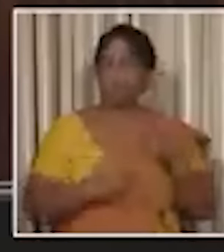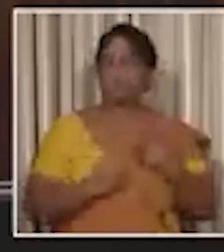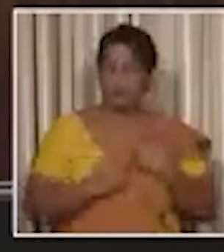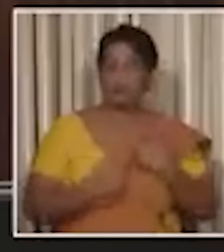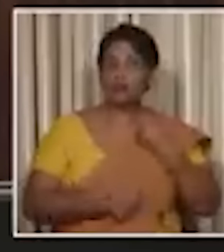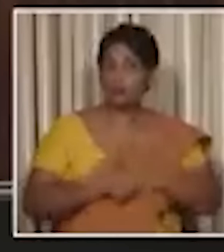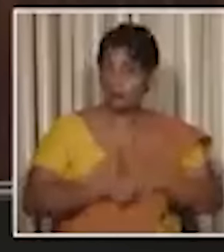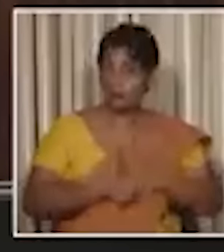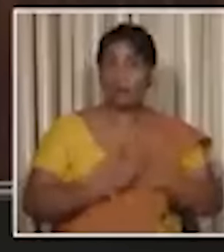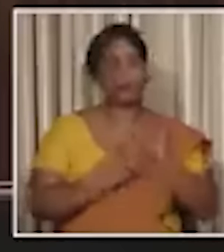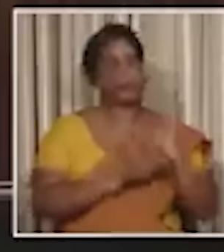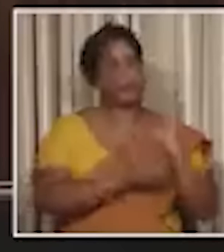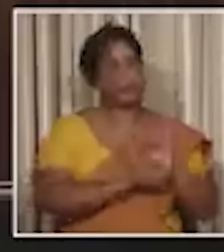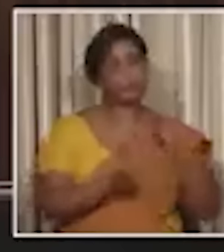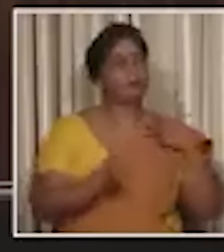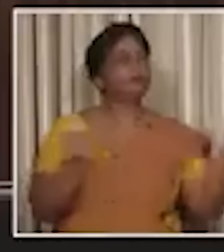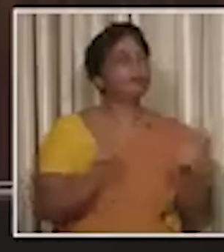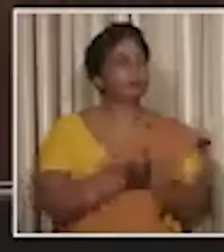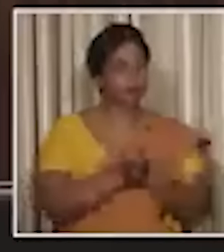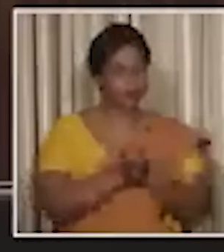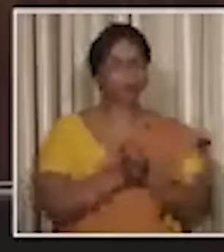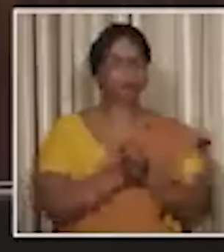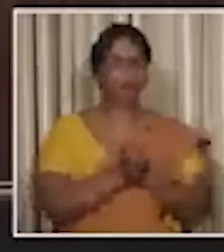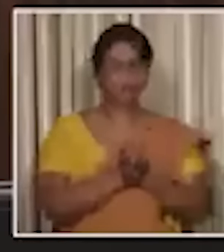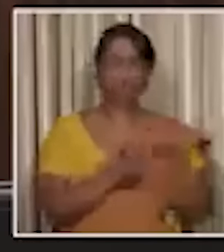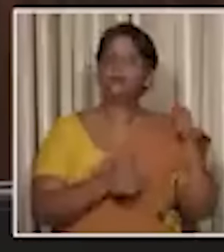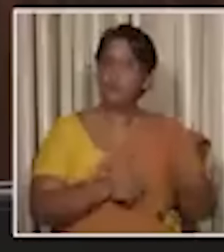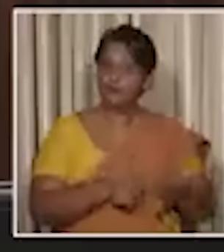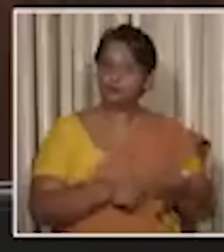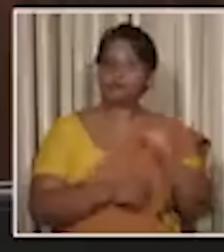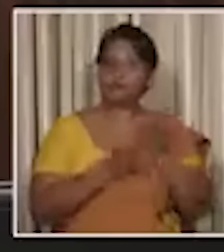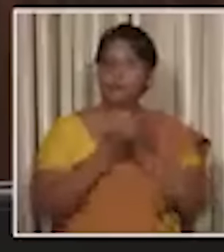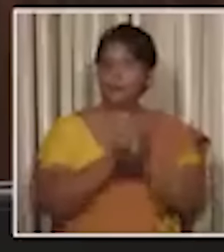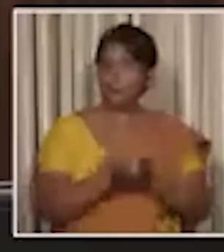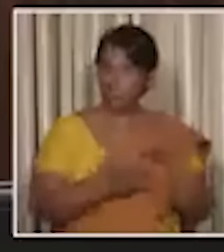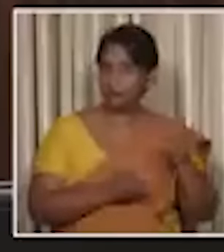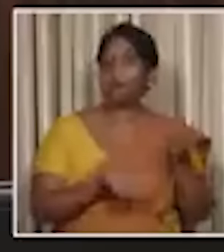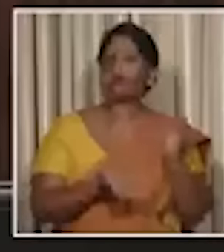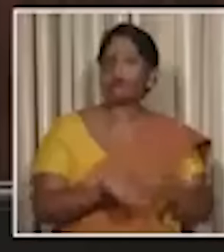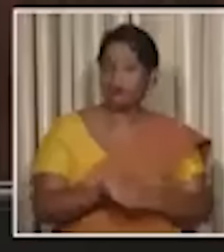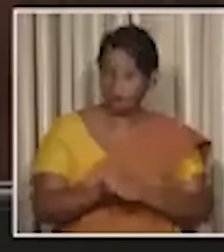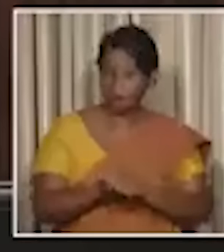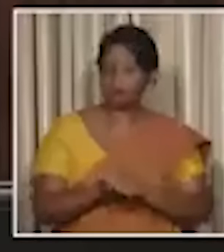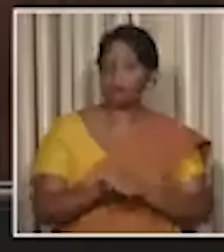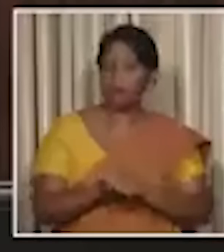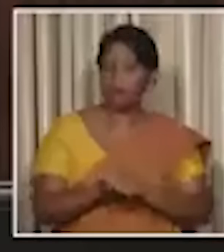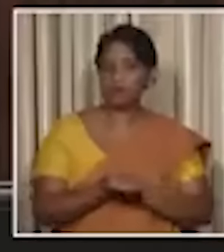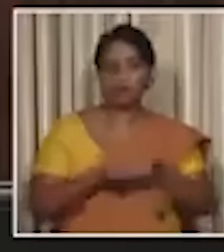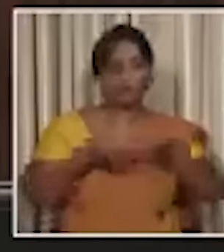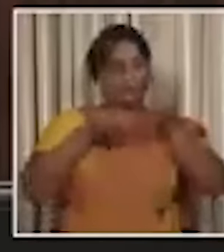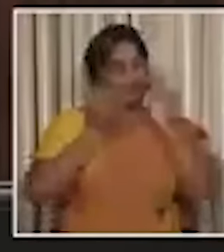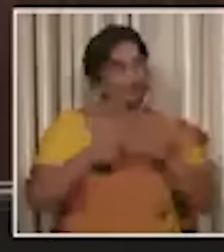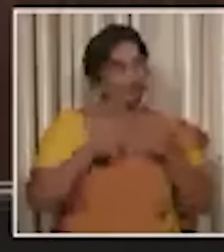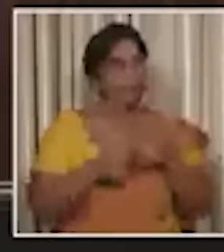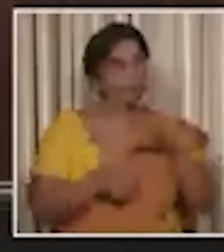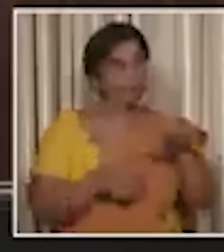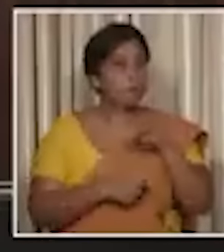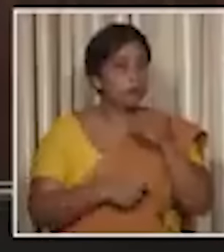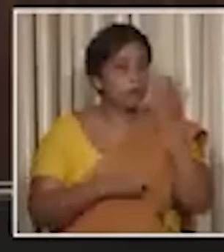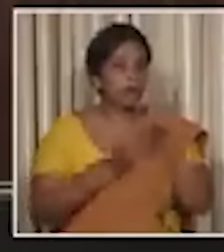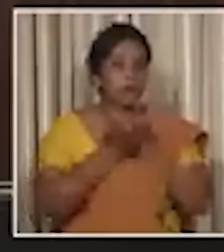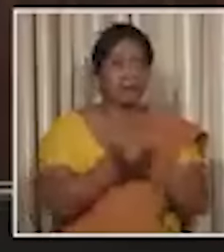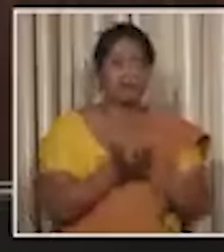ஒரு புறத்தில் அல்ல, நாங்கள் சீரழந்திருக்கின்றோம். பல விடயங்களில் நாங்கள் சீரழந்திருக்கின்றோம். அடுத்து எமது பிரதான சவால் வறுமையை ஒழிப்பது. இந்த வறுமையை ஒழிப்பதற்கு